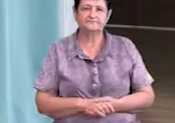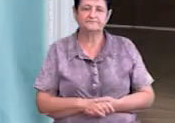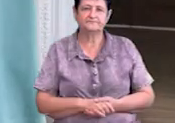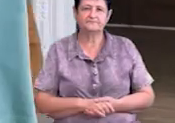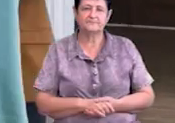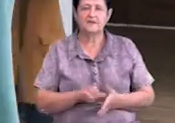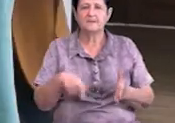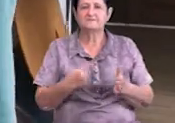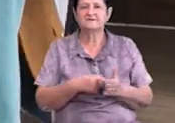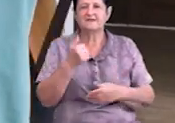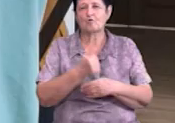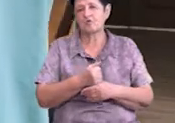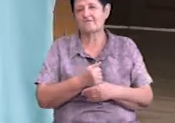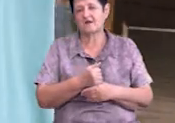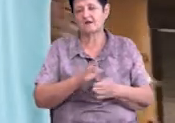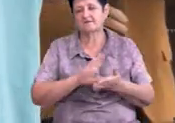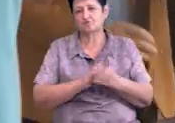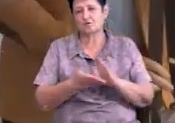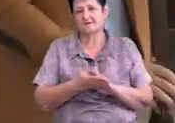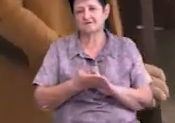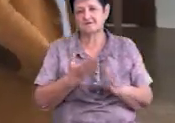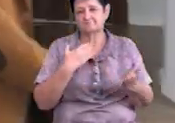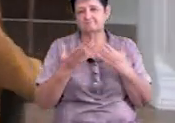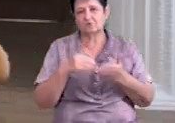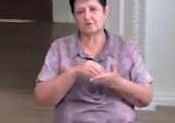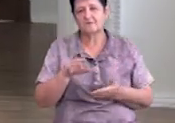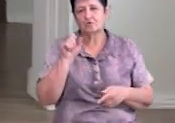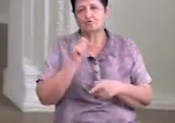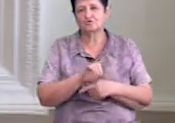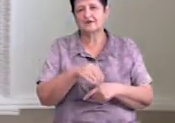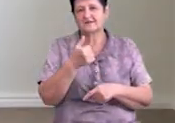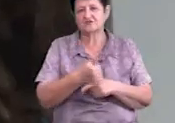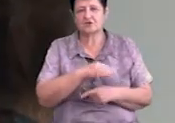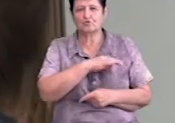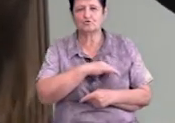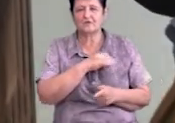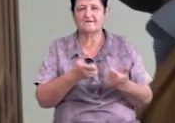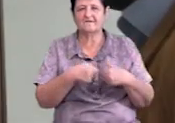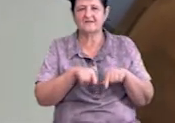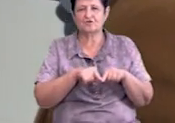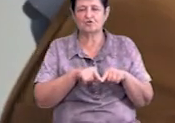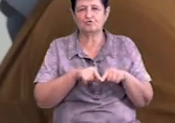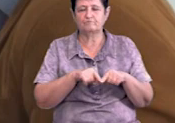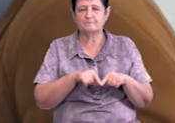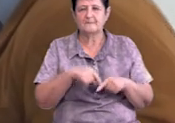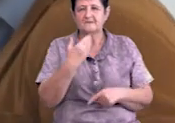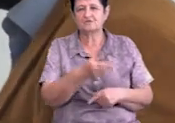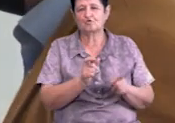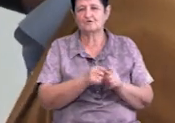Міський голова коментувати ситуацію відмовляється, доручається зробити начальнику юридичного відділу Роману Миколаєнко. З його